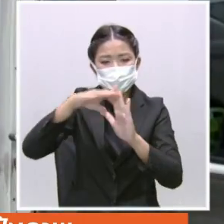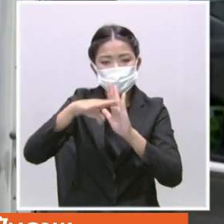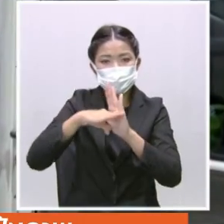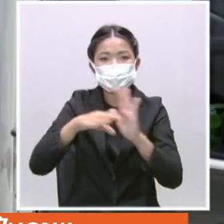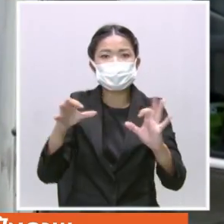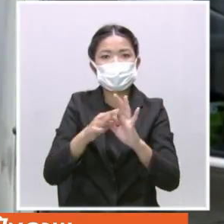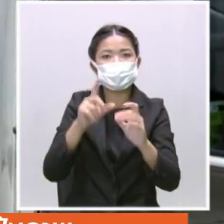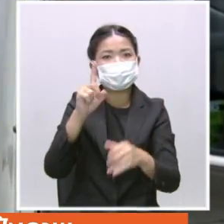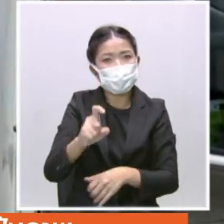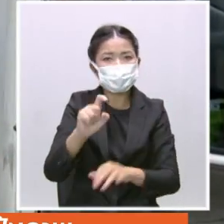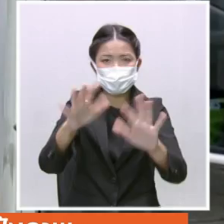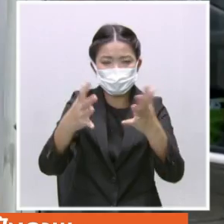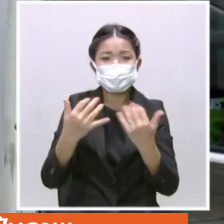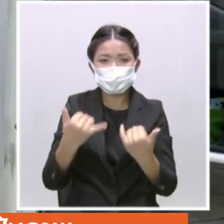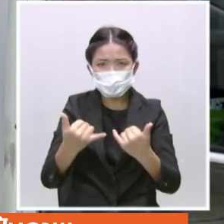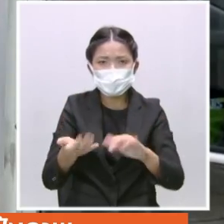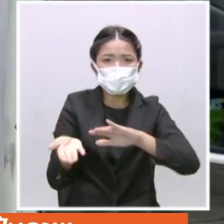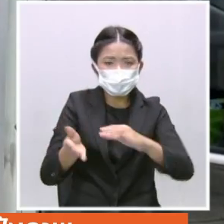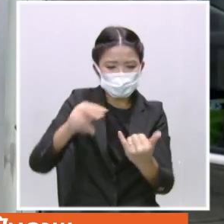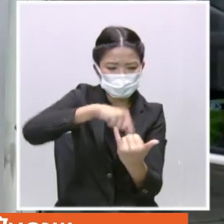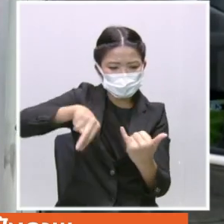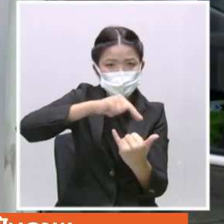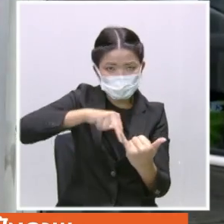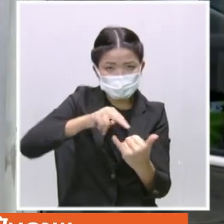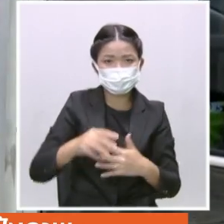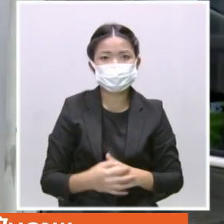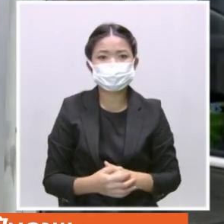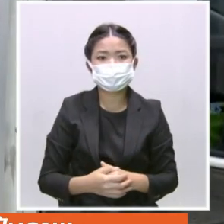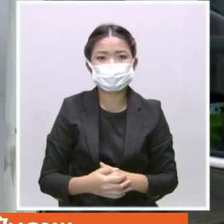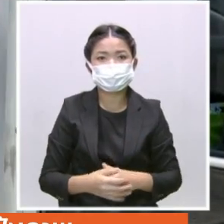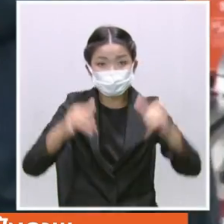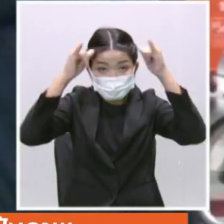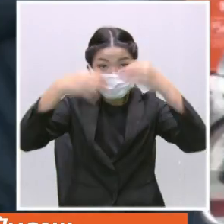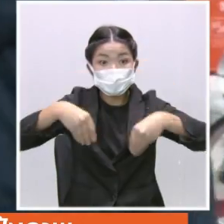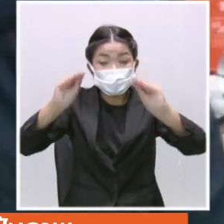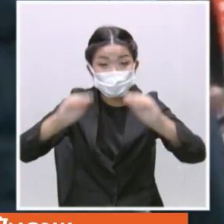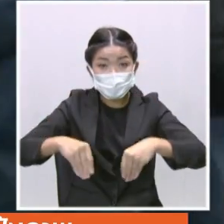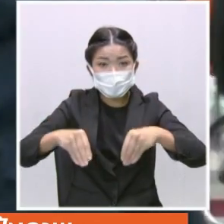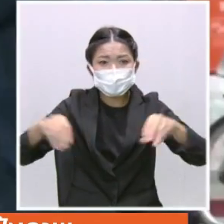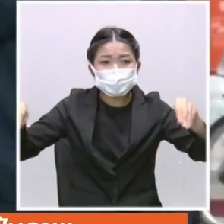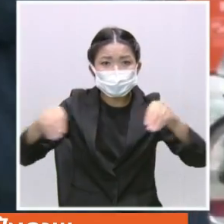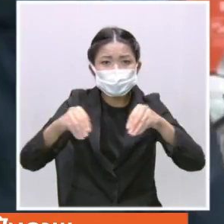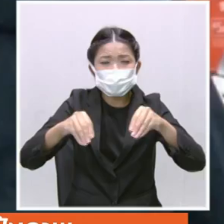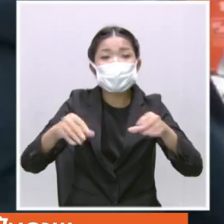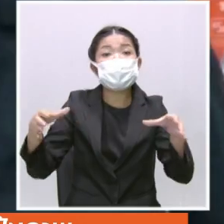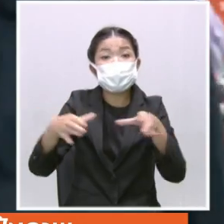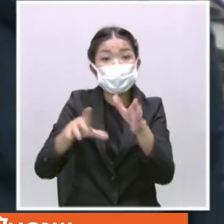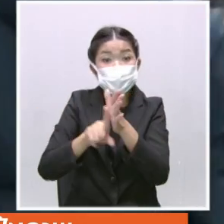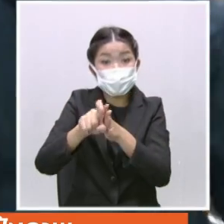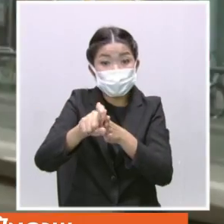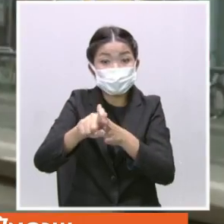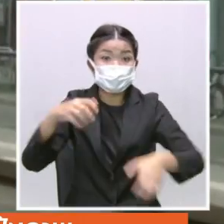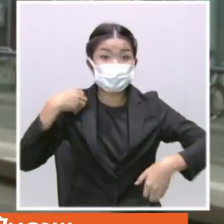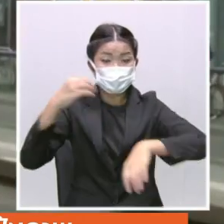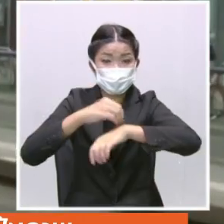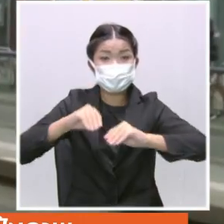ผู้เสียชีวิตขณะนี้กำลังชันสูตรศพอยู่ค่ะสเปนติดกลุ่มประเทศฝีดาดลิงระบาดมากที่สุด